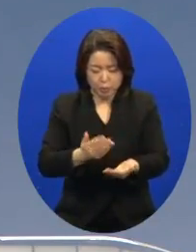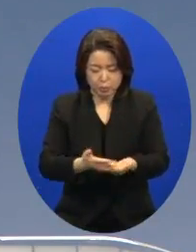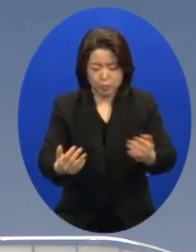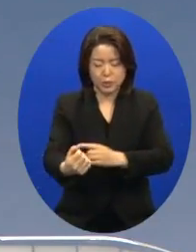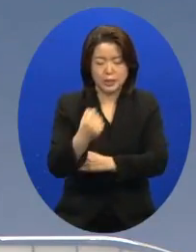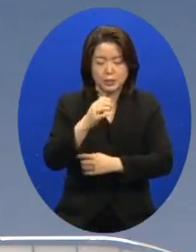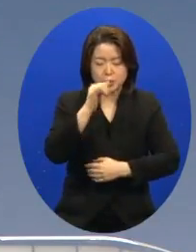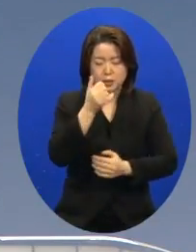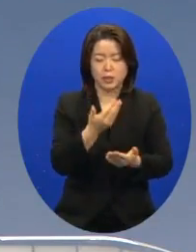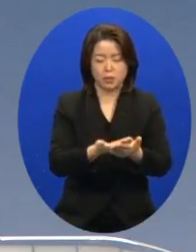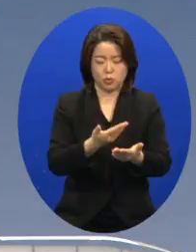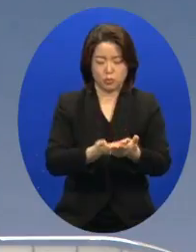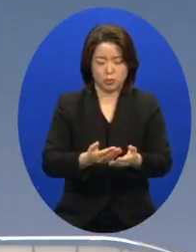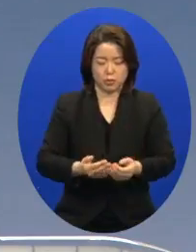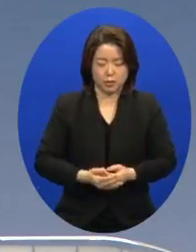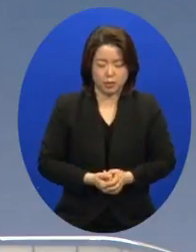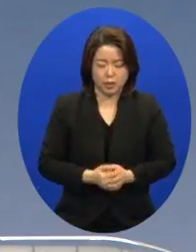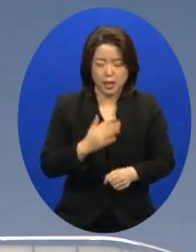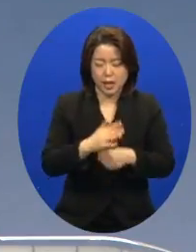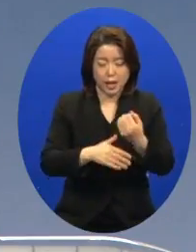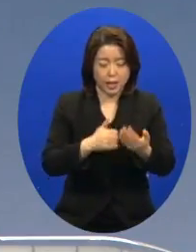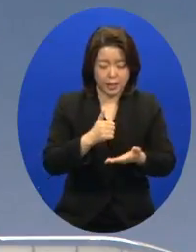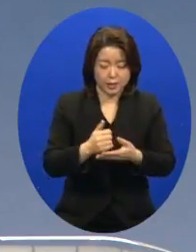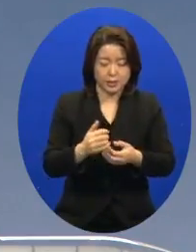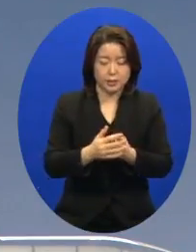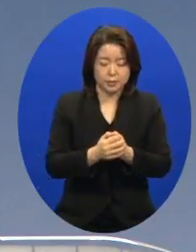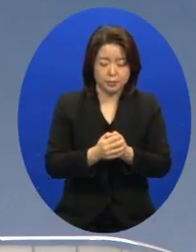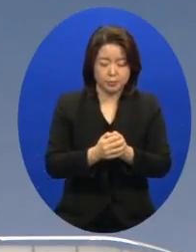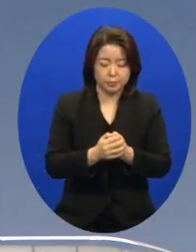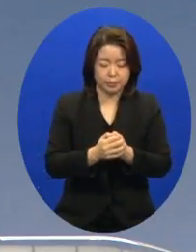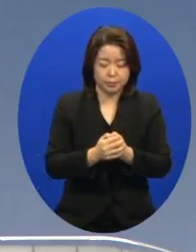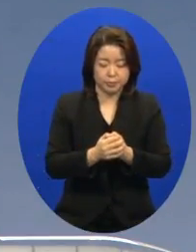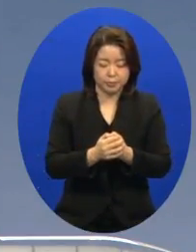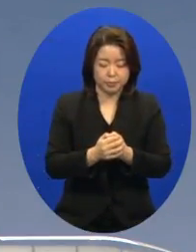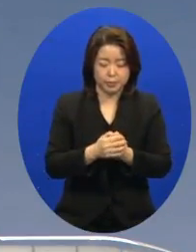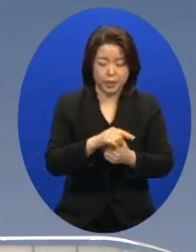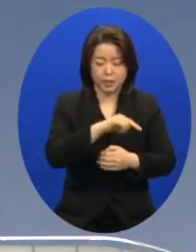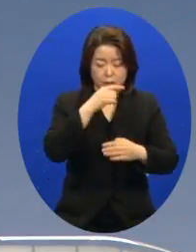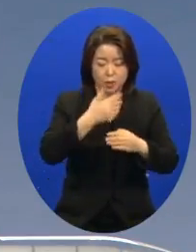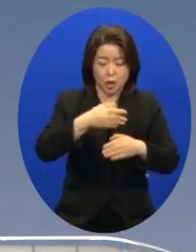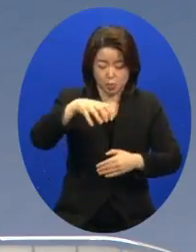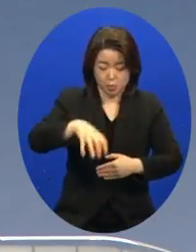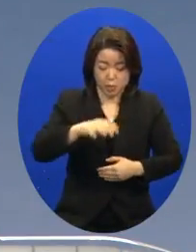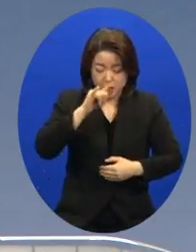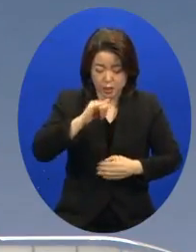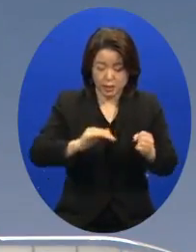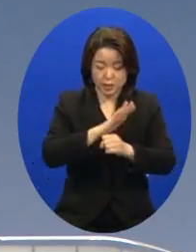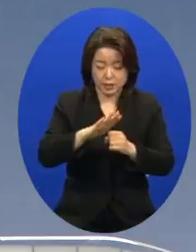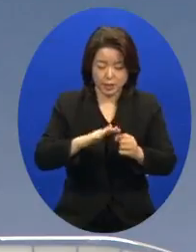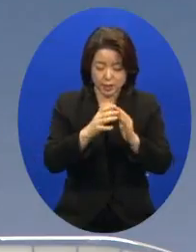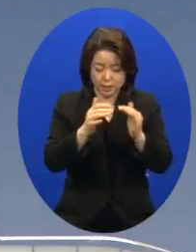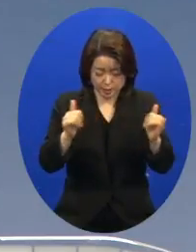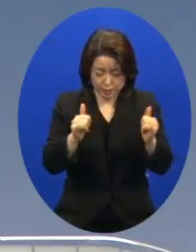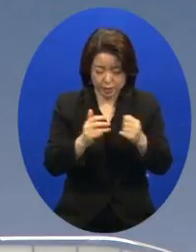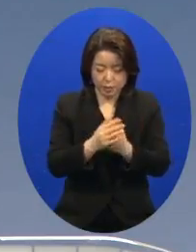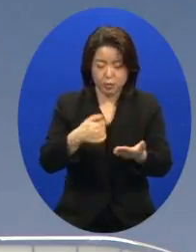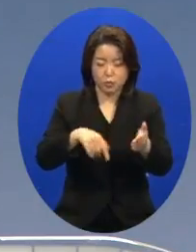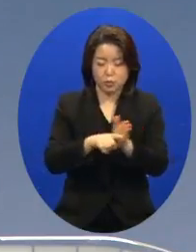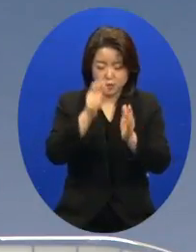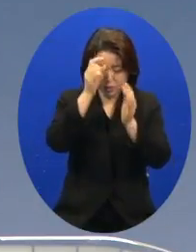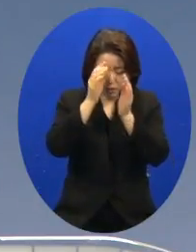주옵소서 하나님 적 북한에 있는 사랑하는 동포들을 위하여